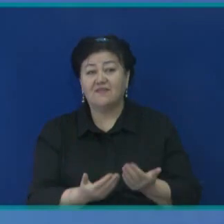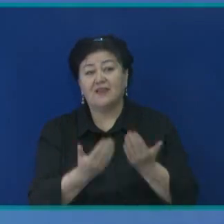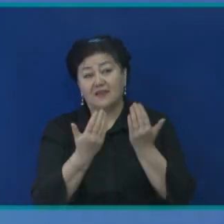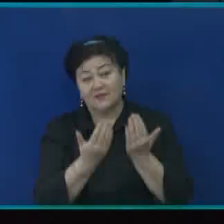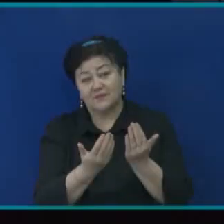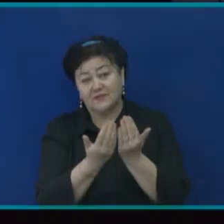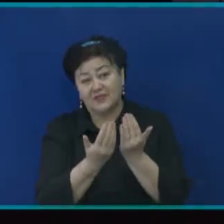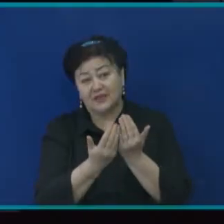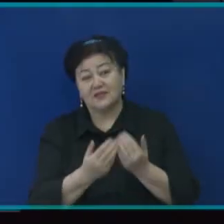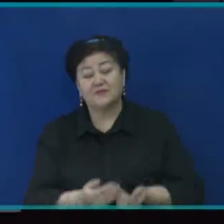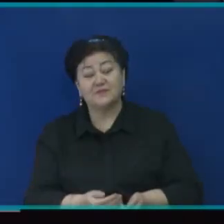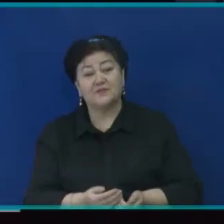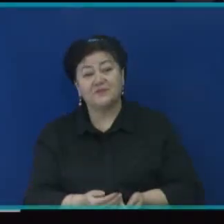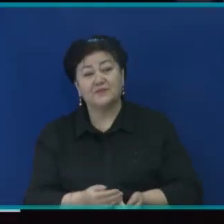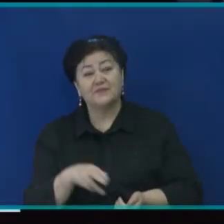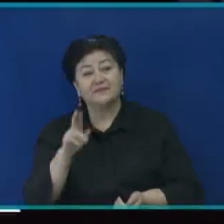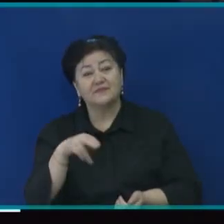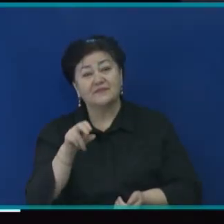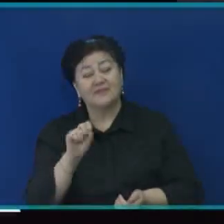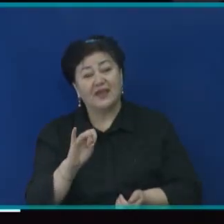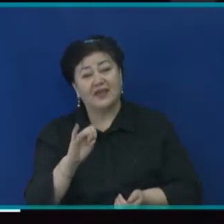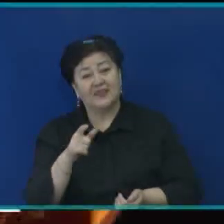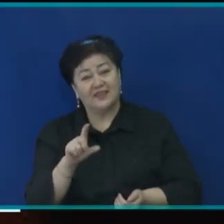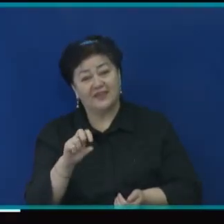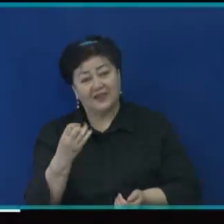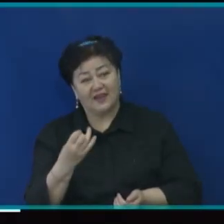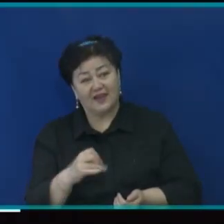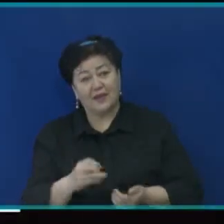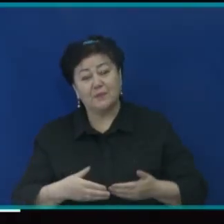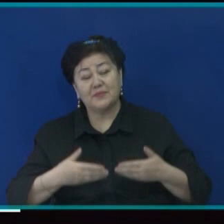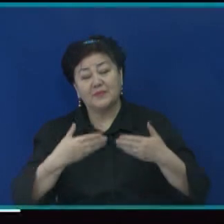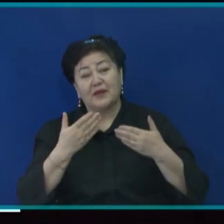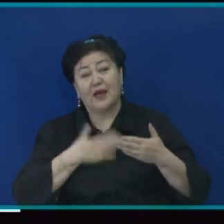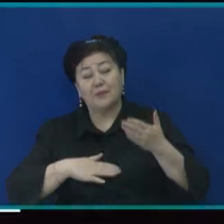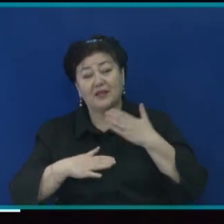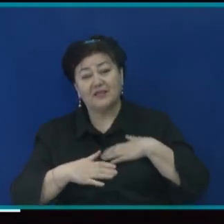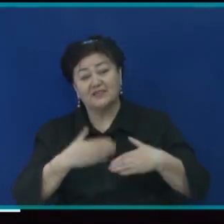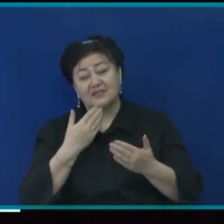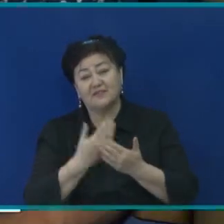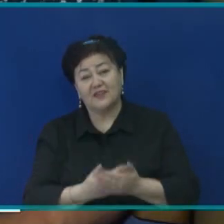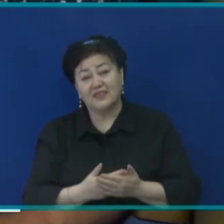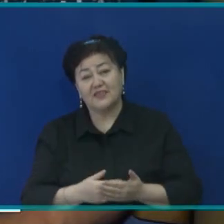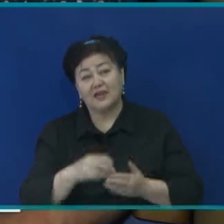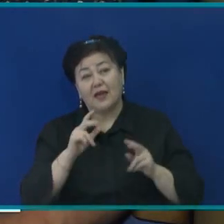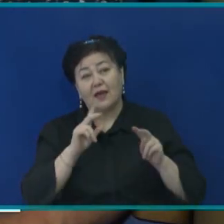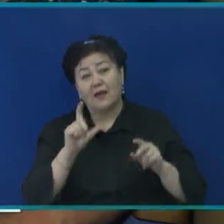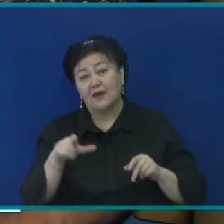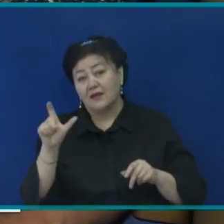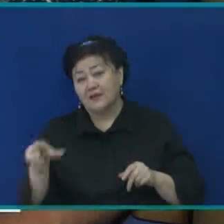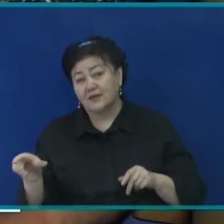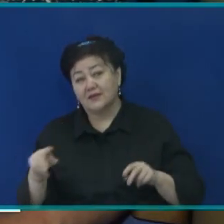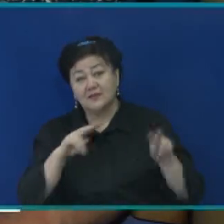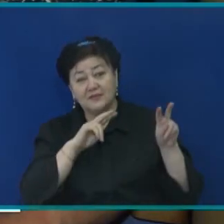бейнематериалында. Дарихай жастар театры өз көрермендерін жаңа премьерамен қуантты. Бұл жолы Мұқағали Мақатаевтың «Қош